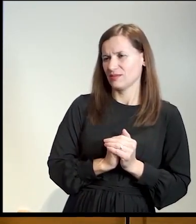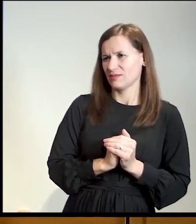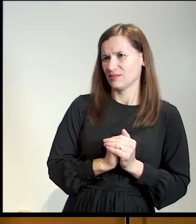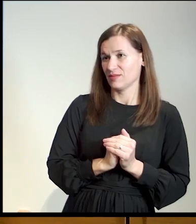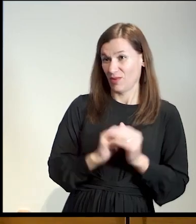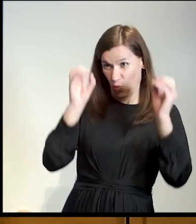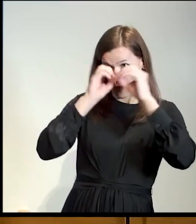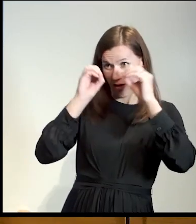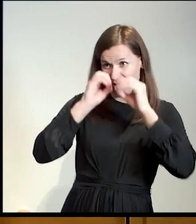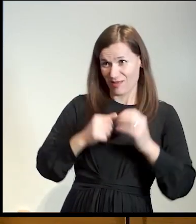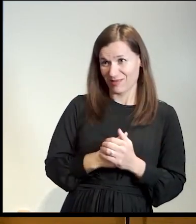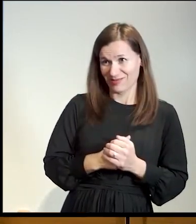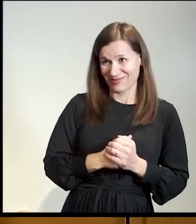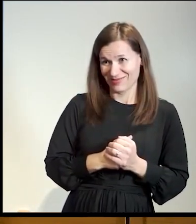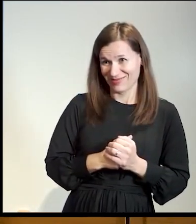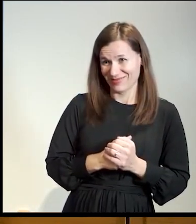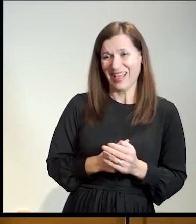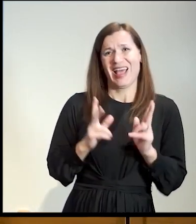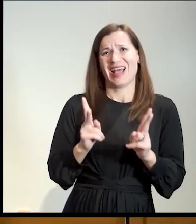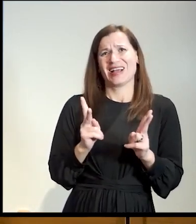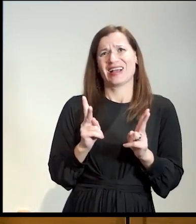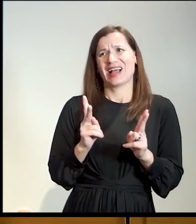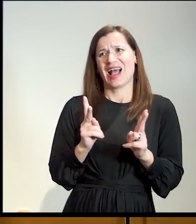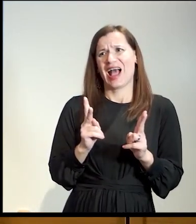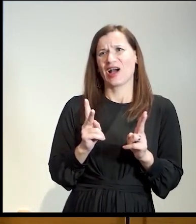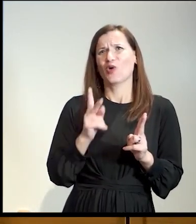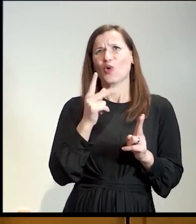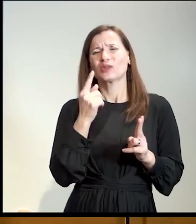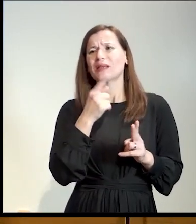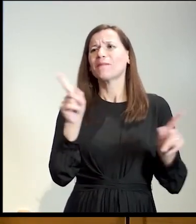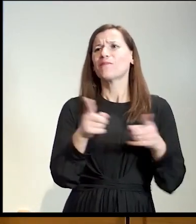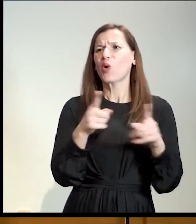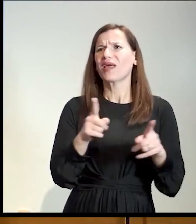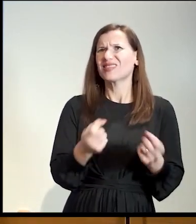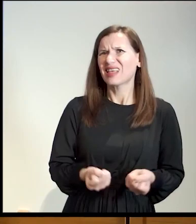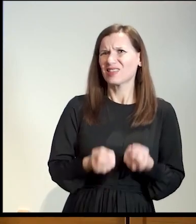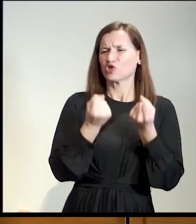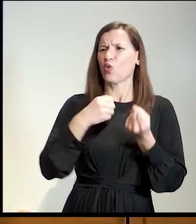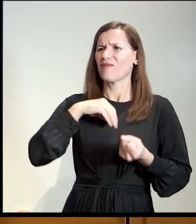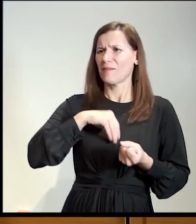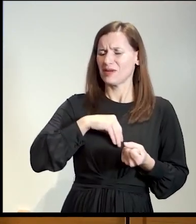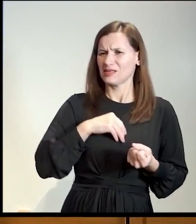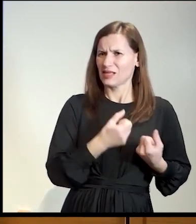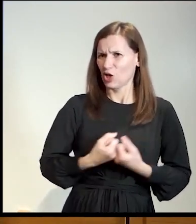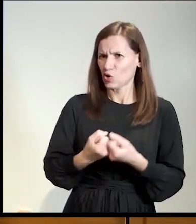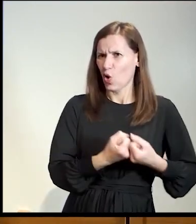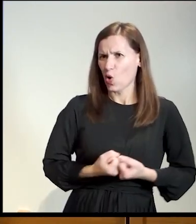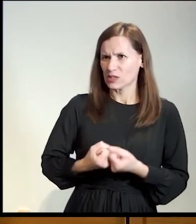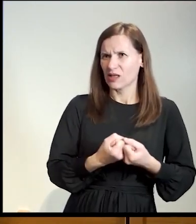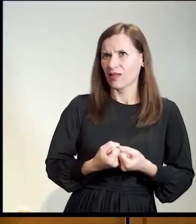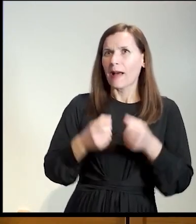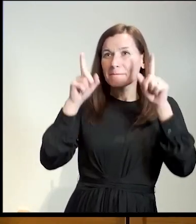Google? Pa kako biti očeš poet in ti pretežko je v prsih nosit? Al